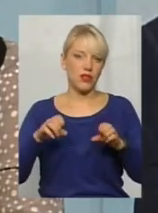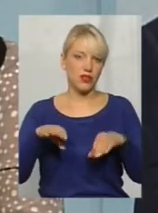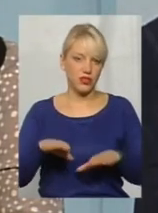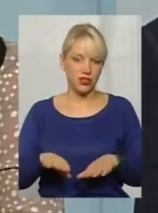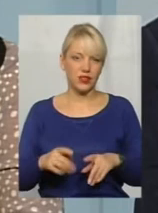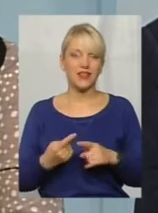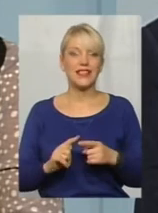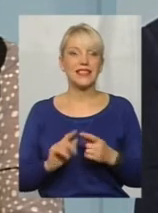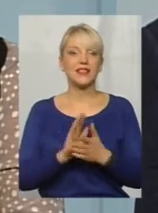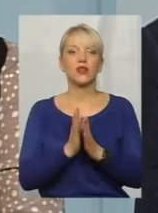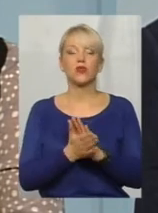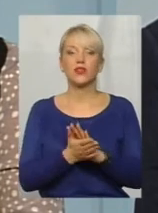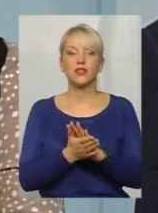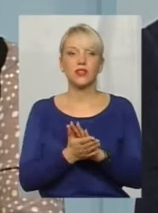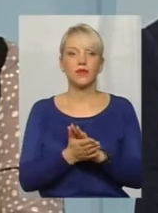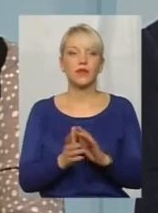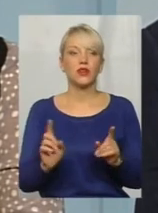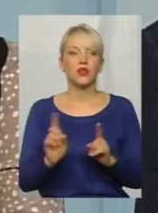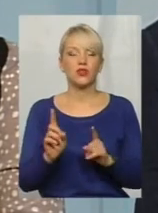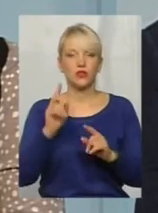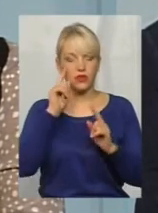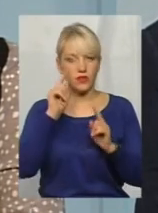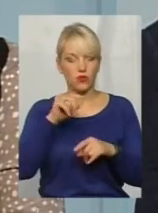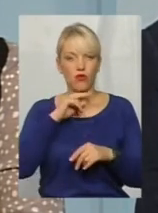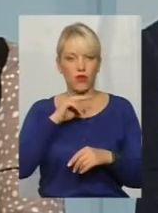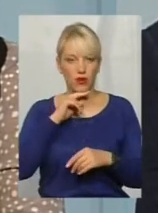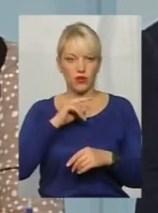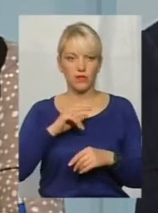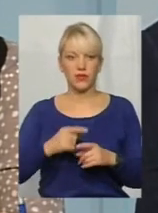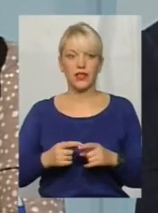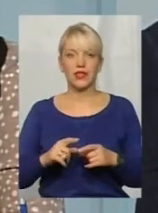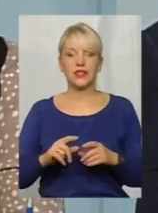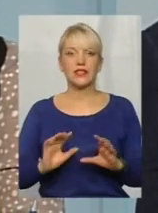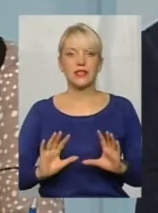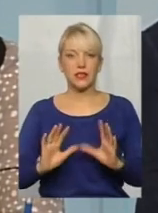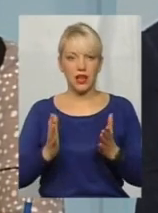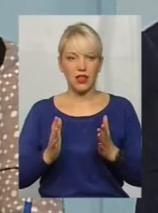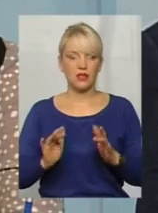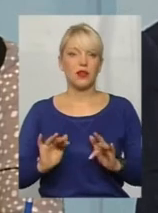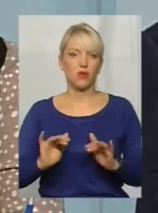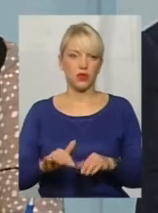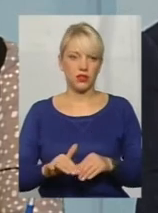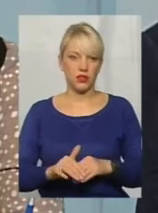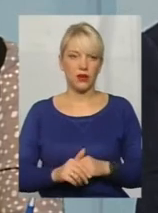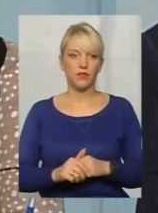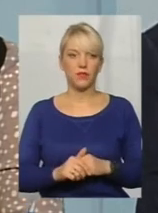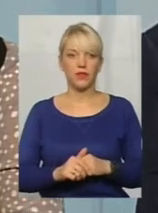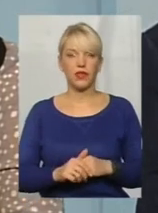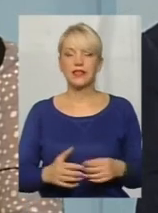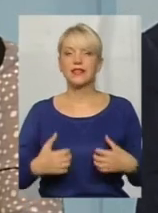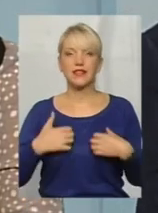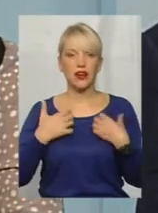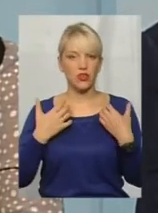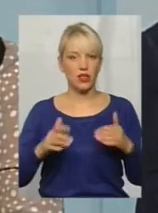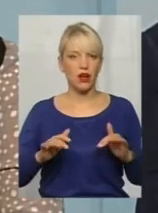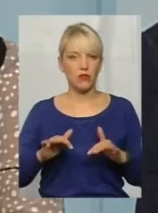даній ситуації, що звертається увагу, сталася подія. Страшна